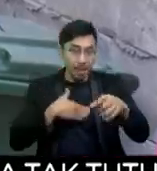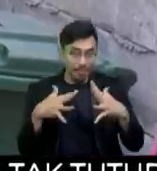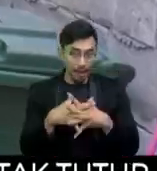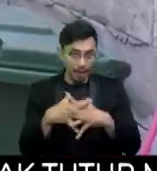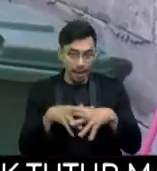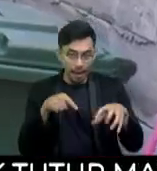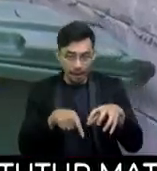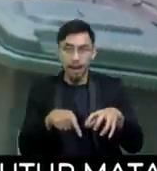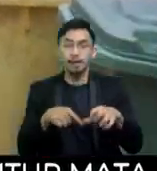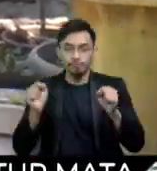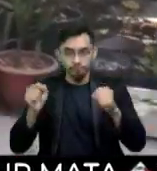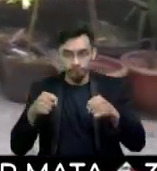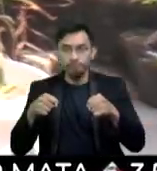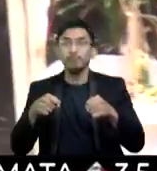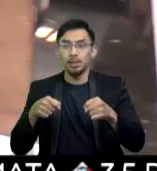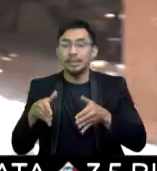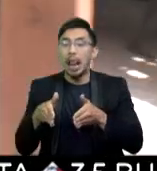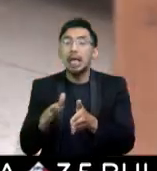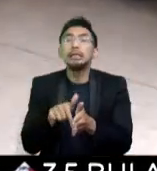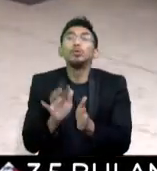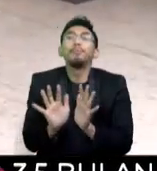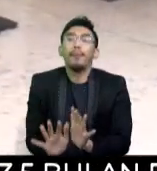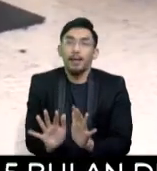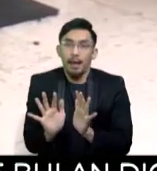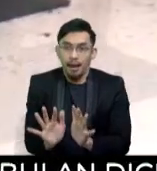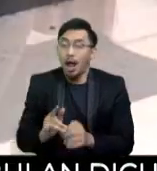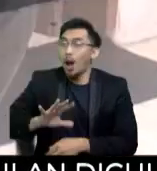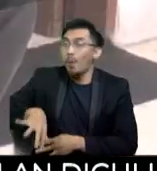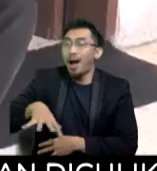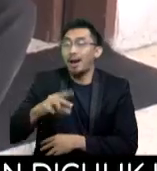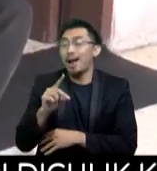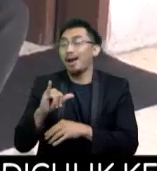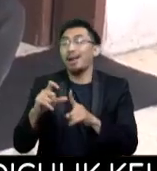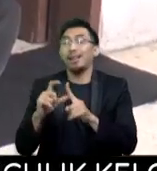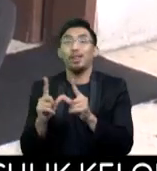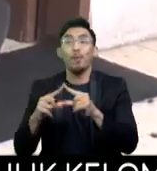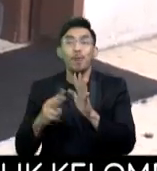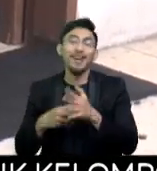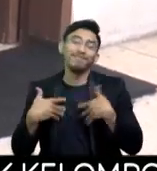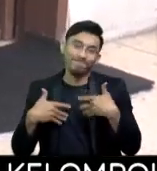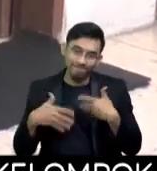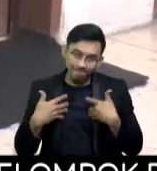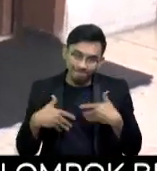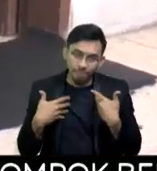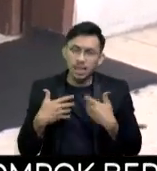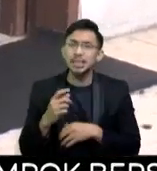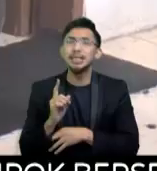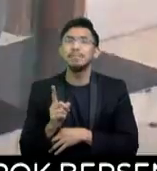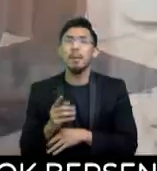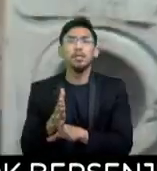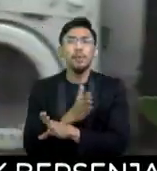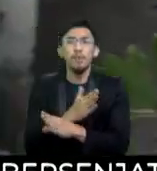bersifat sementara dan darurat disambut baik keluarga Ridwan. Pasalnya keluarga Ridwan tidak lagi terisolasi karena rumah mereka